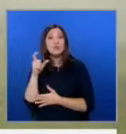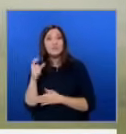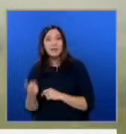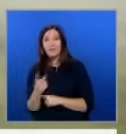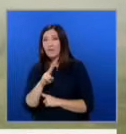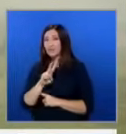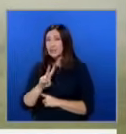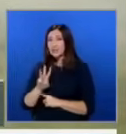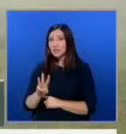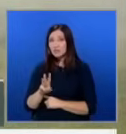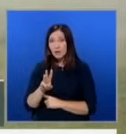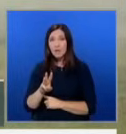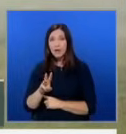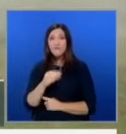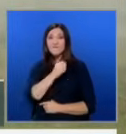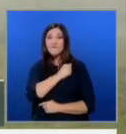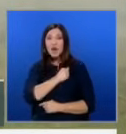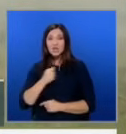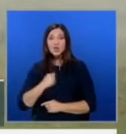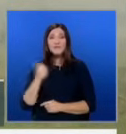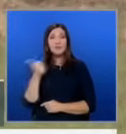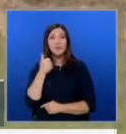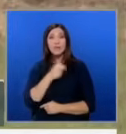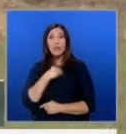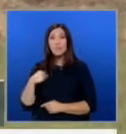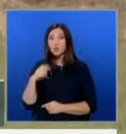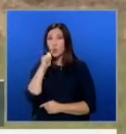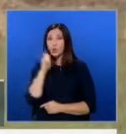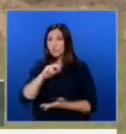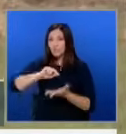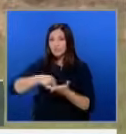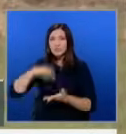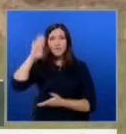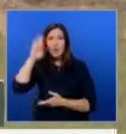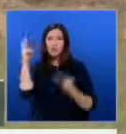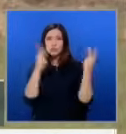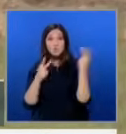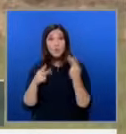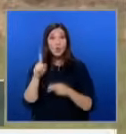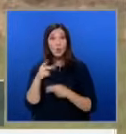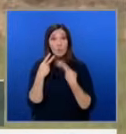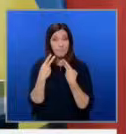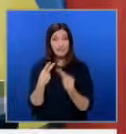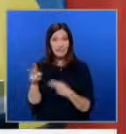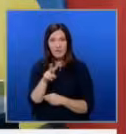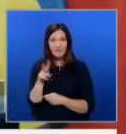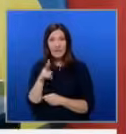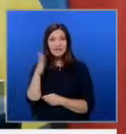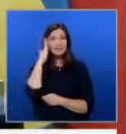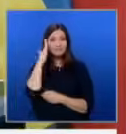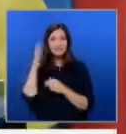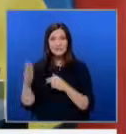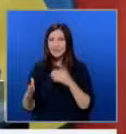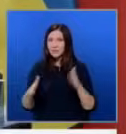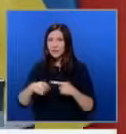септември 2023. Във Варшава лидери на Полша и Украйна подписаха военно споразумение, което предвижда двете